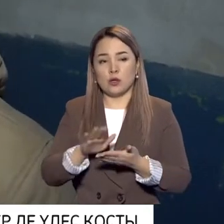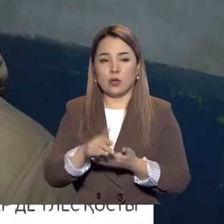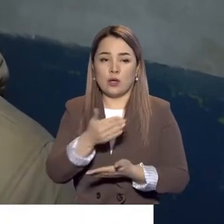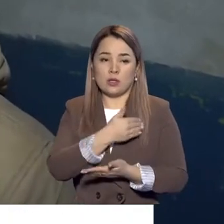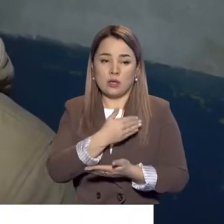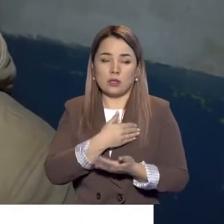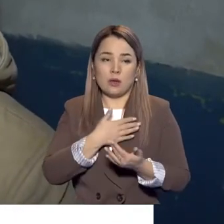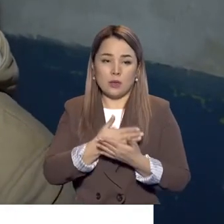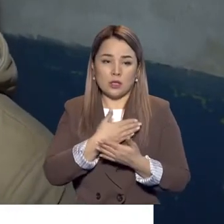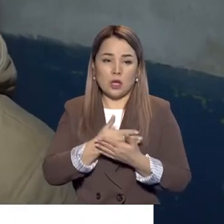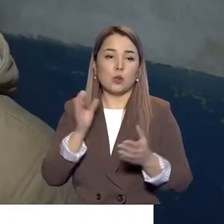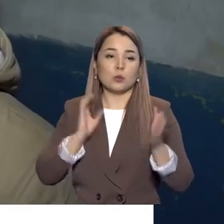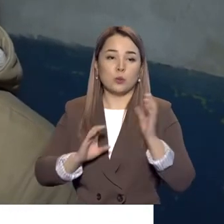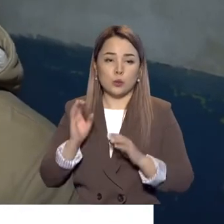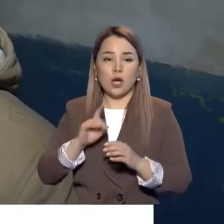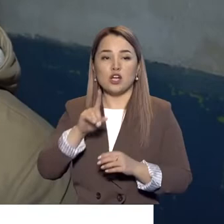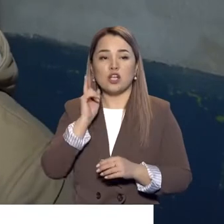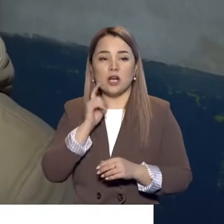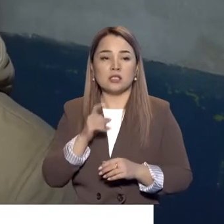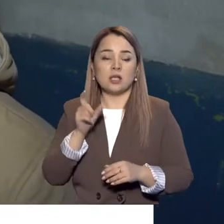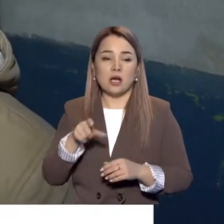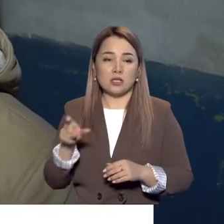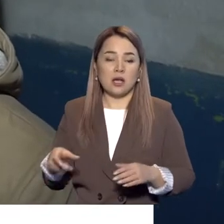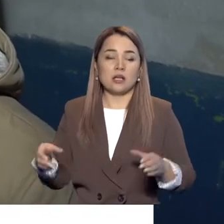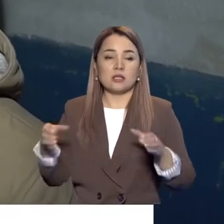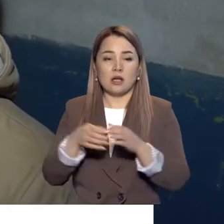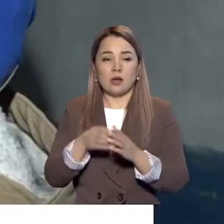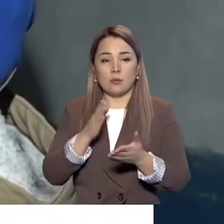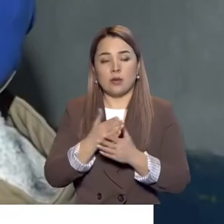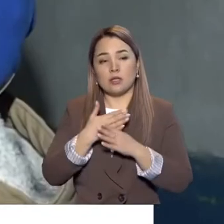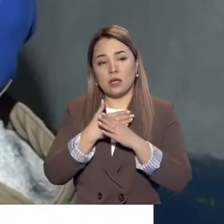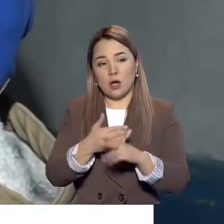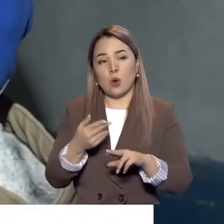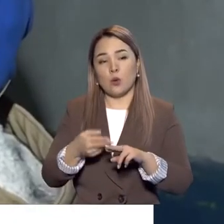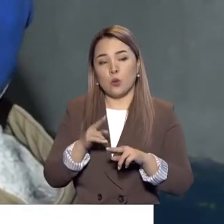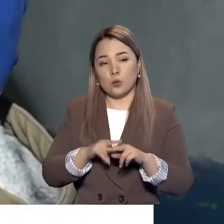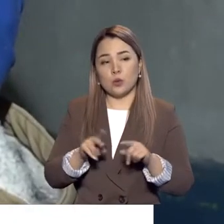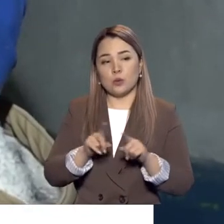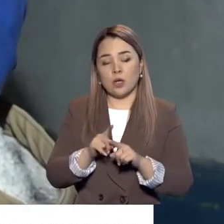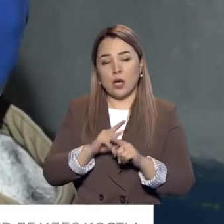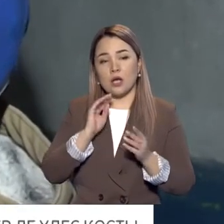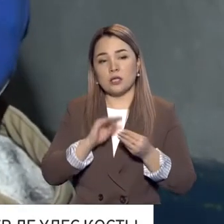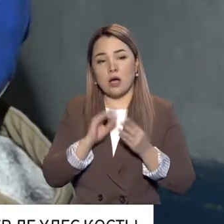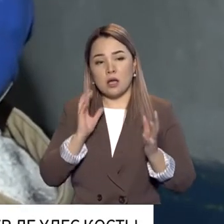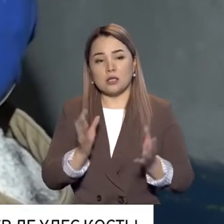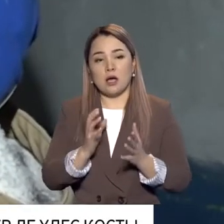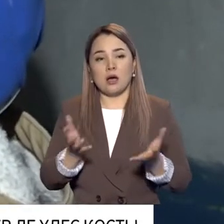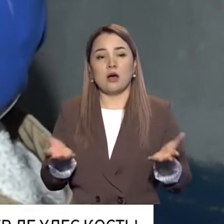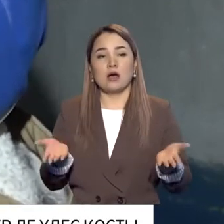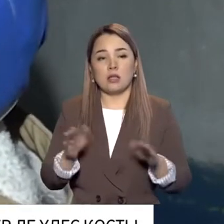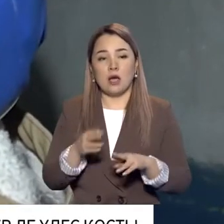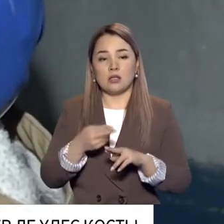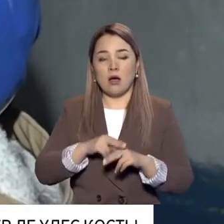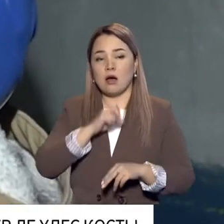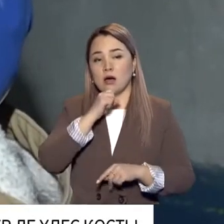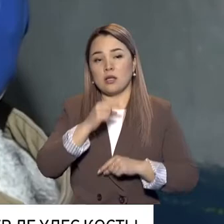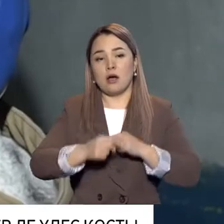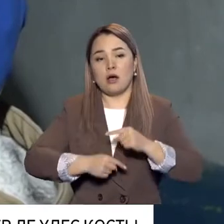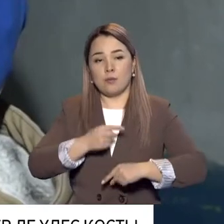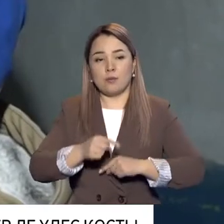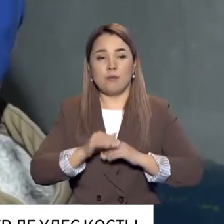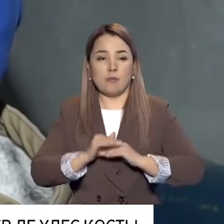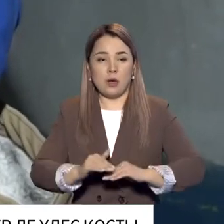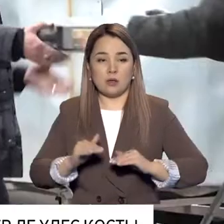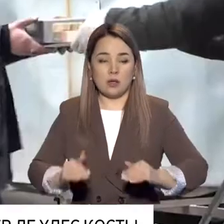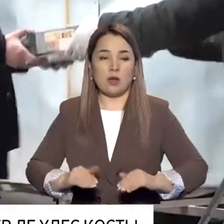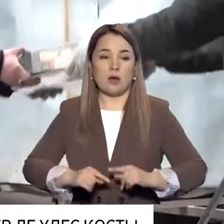белсенді студенттер, ерікті жастар болып келіп қол ұшын созып жатқан жайымыз бар. Бұндай дүниелерімізді біз сақтауымыз керек, себебі бұл атадан балаға қаратын ұрпақ